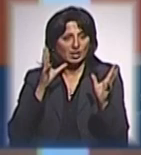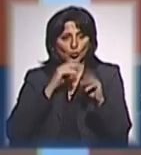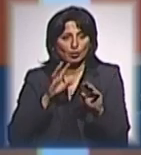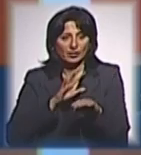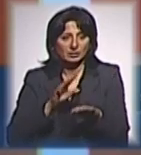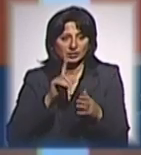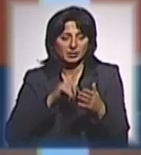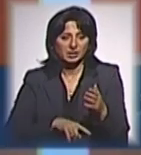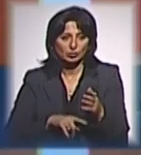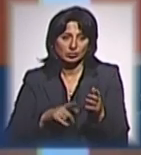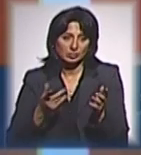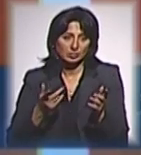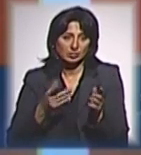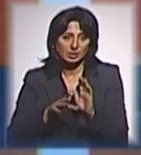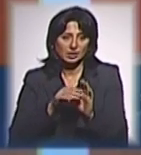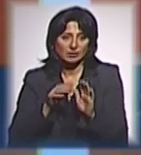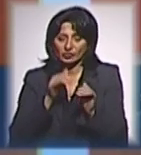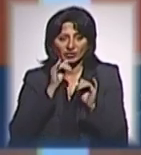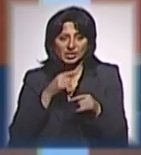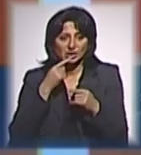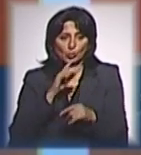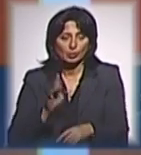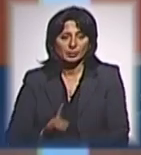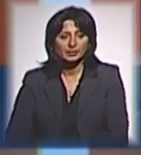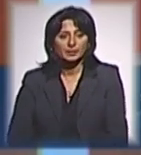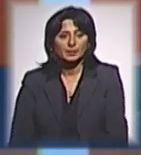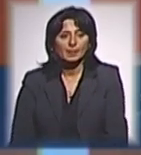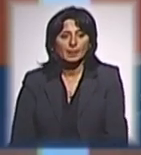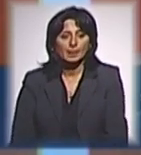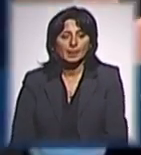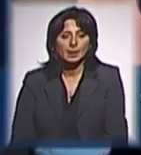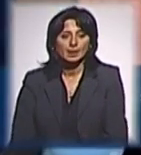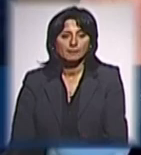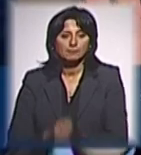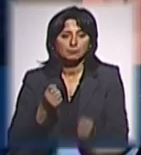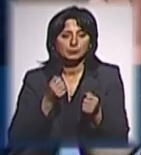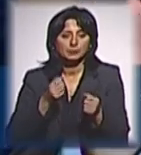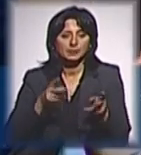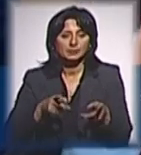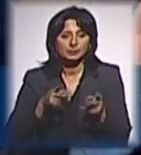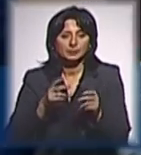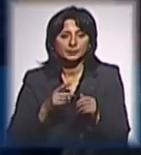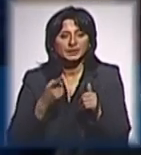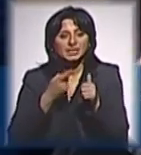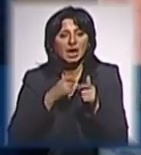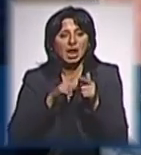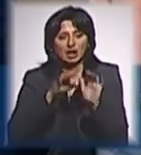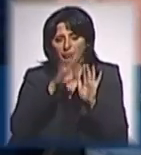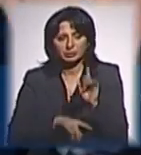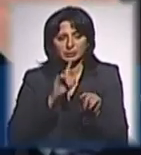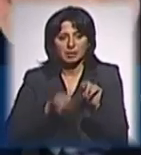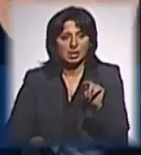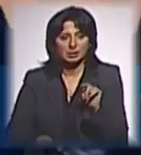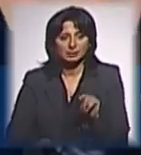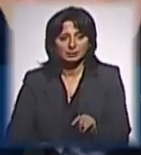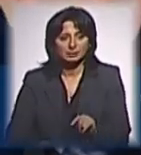მოვასწრებთ მერწმუნეთ და საარჩევნო გარემოზეც ვეღარ ისაუბრებთ. არა, მინდა რომ მოვასწროთ ეს ისა და სიტი პარკზე გეტყვით თავარანს. სახელი და გვარები თქვით მაშინ. გეტყვით სახელი და